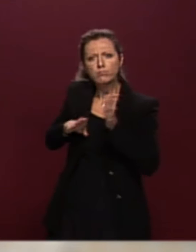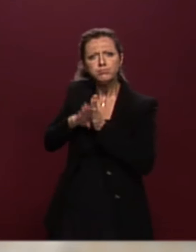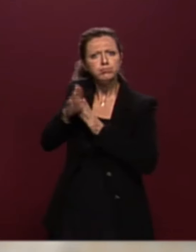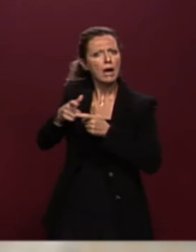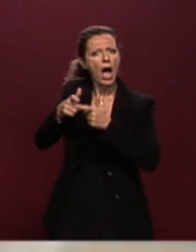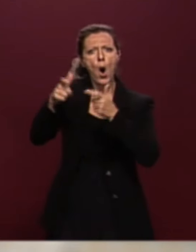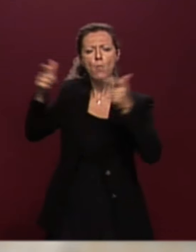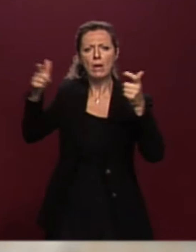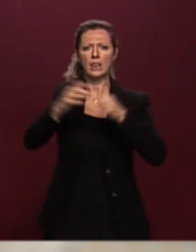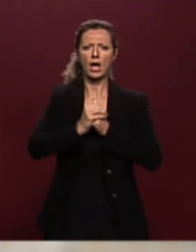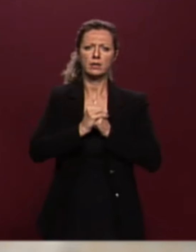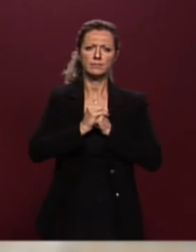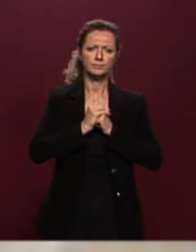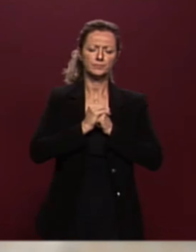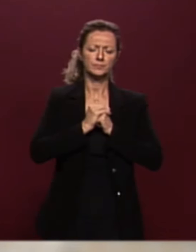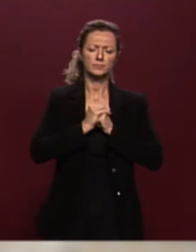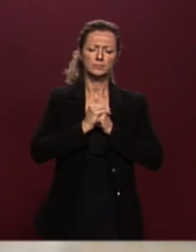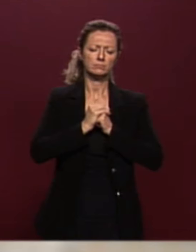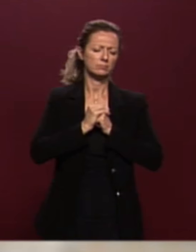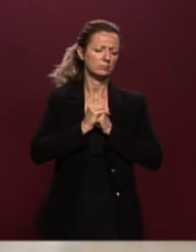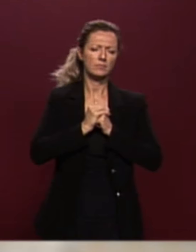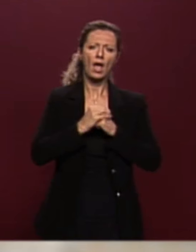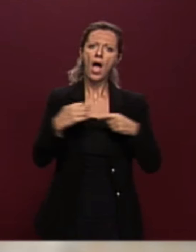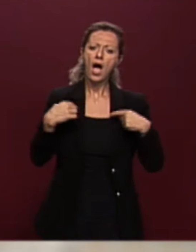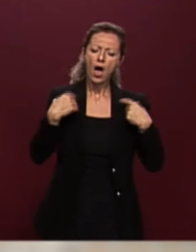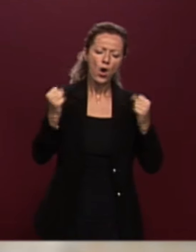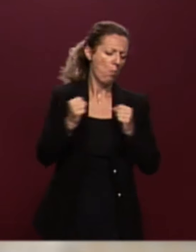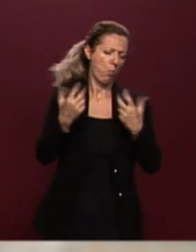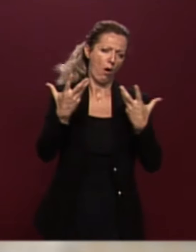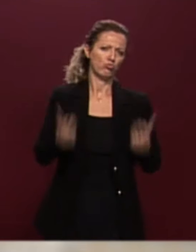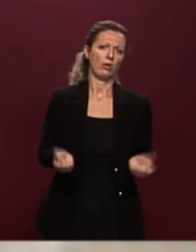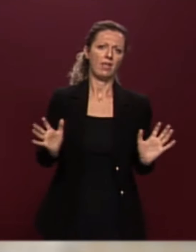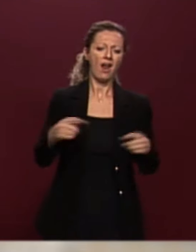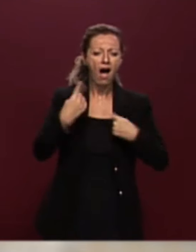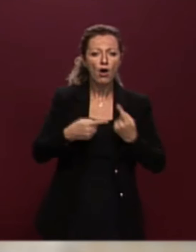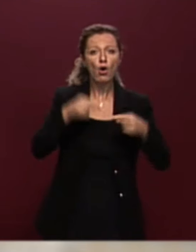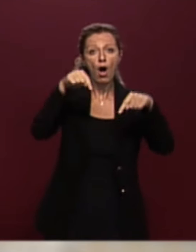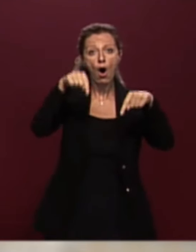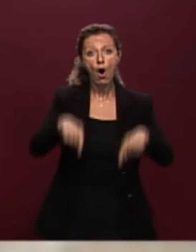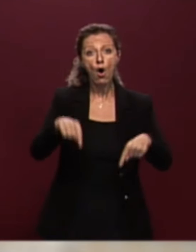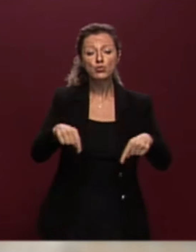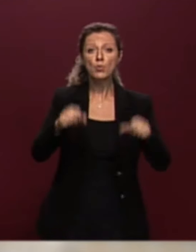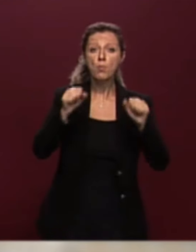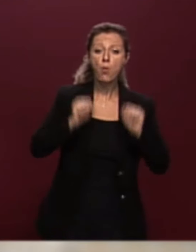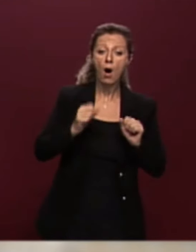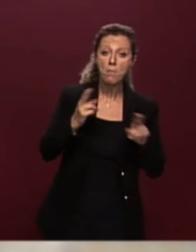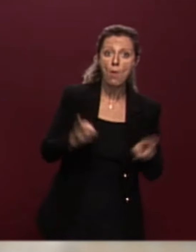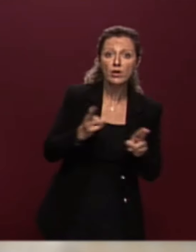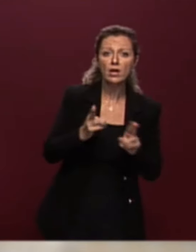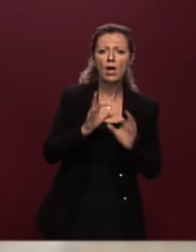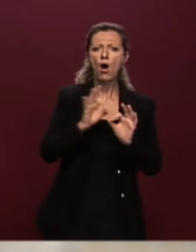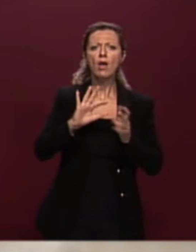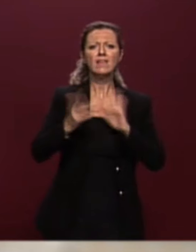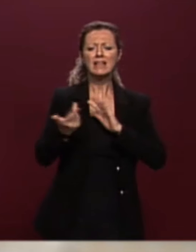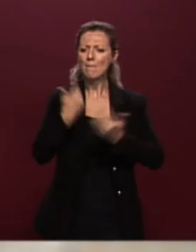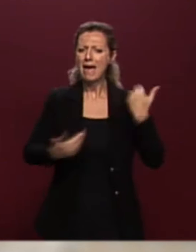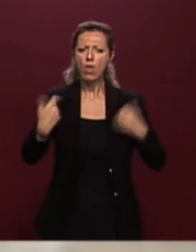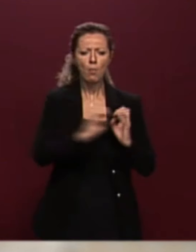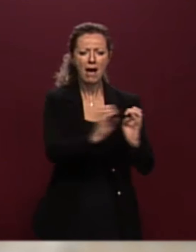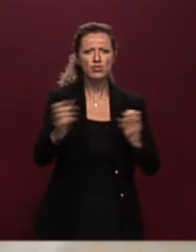È inaccettabile che ancora oggi si possa morire o subire gravi menomazioni